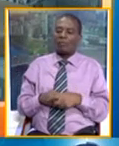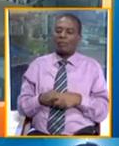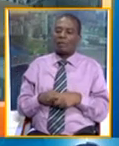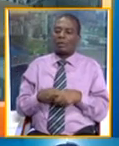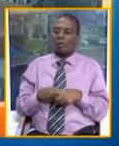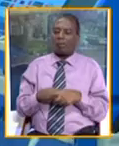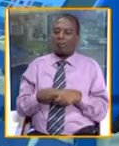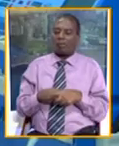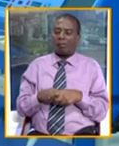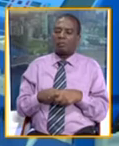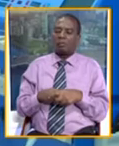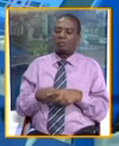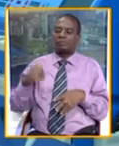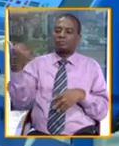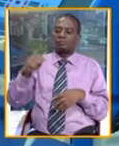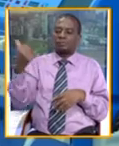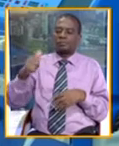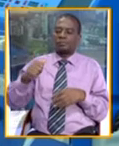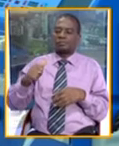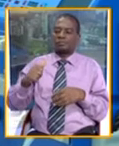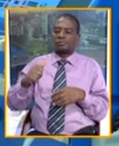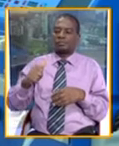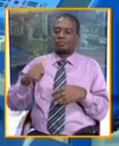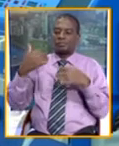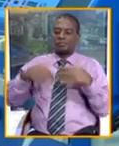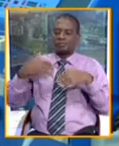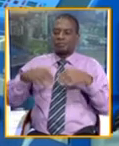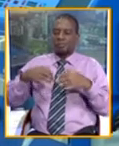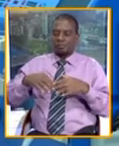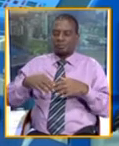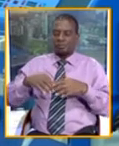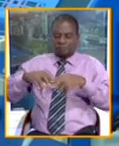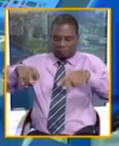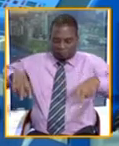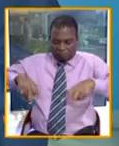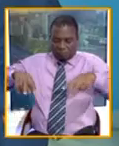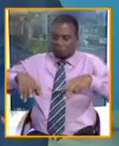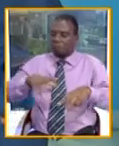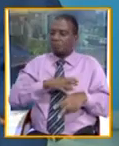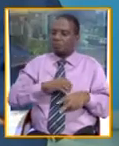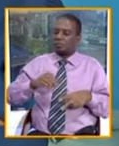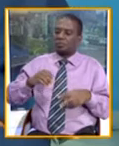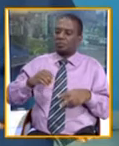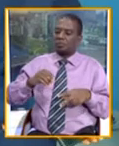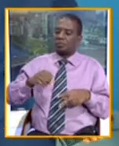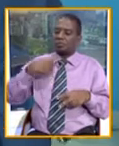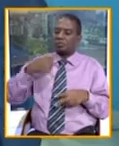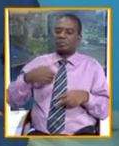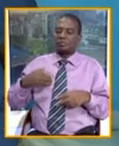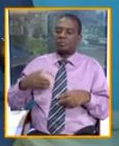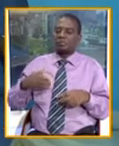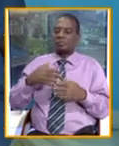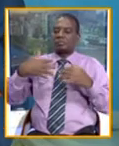Okambawa. 10 appareils de dialyse et une salle de traitement d'eau d'hémodialyse qui alimente